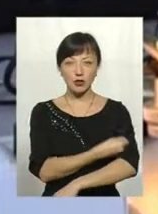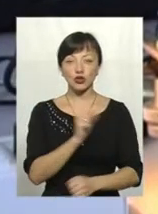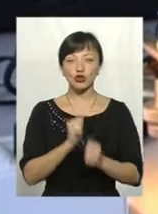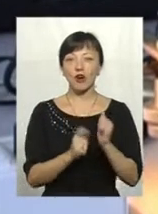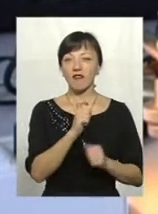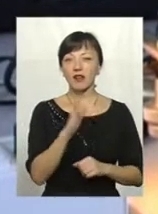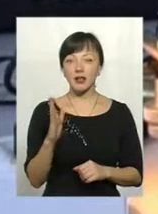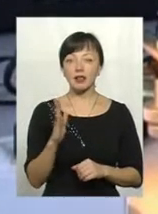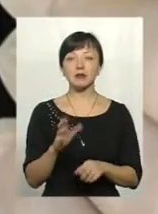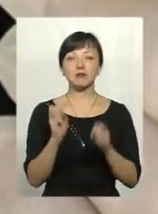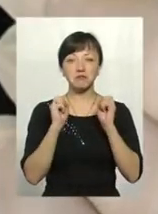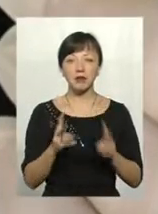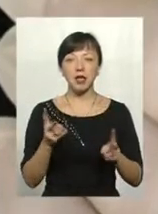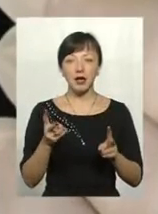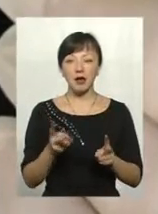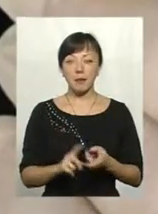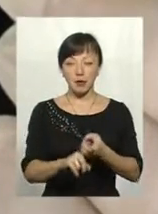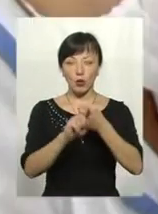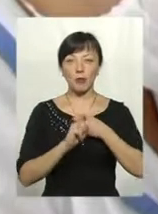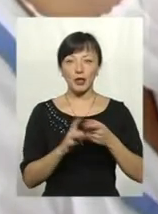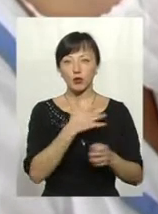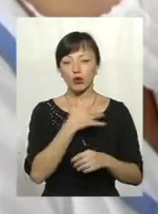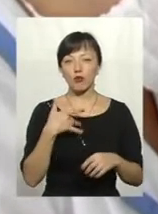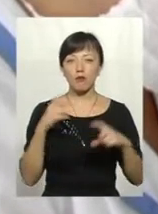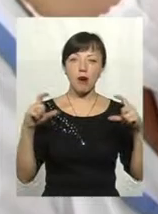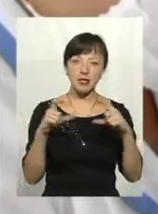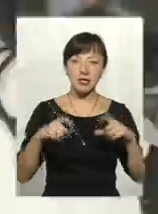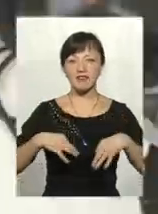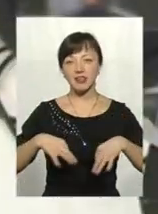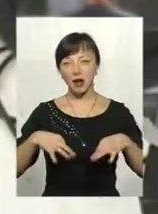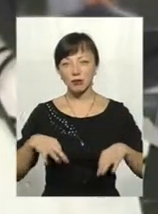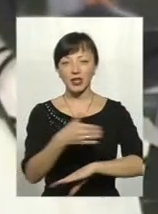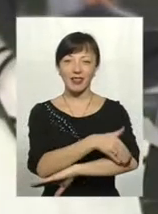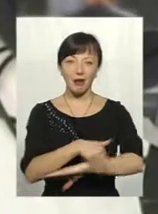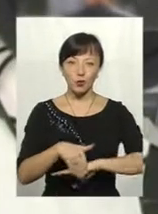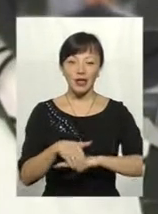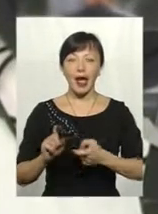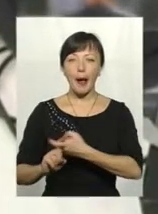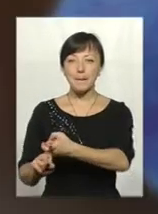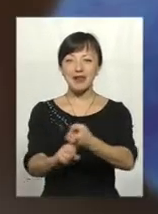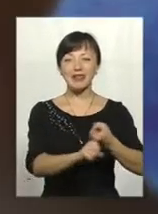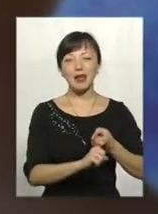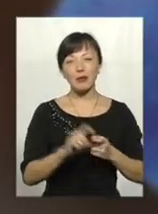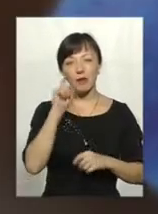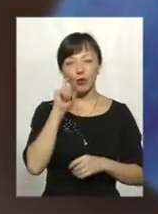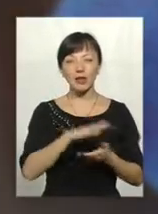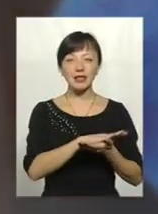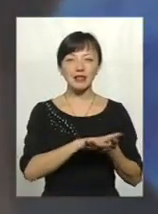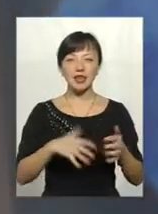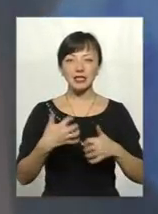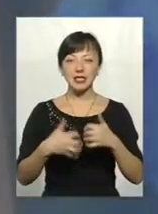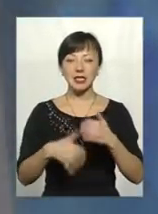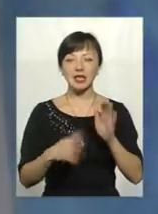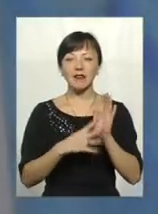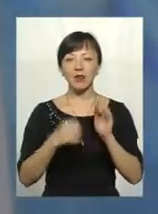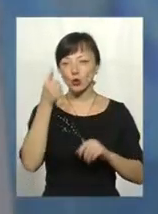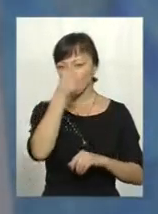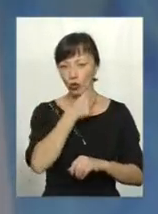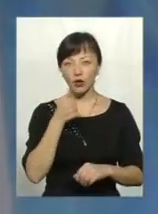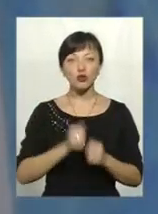щохвилини є ризик підхопити туберкульоз де завгодно – у магазині, у транспорті, на вулиці. Епідемія туберкульозу в Україні триває з середини 90-х